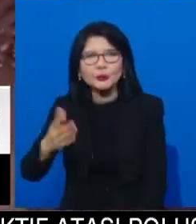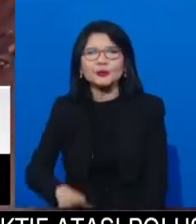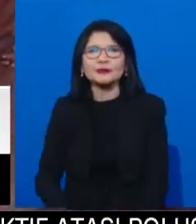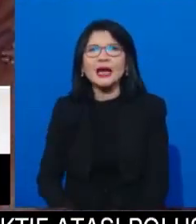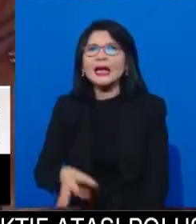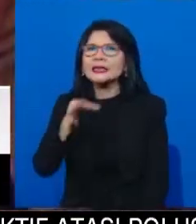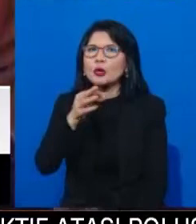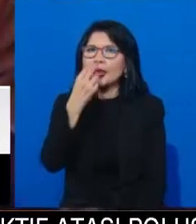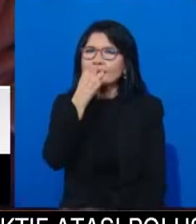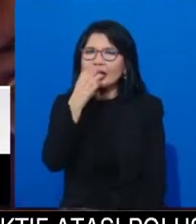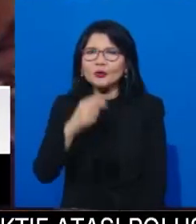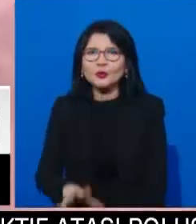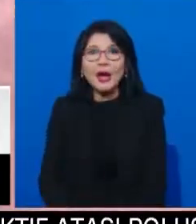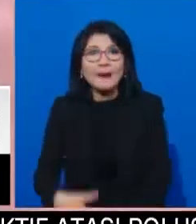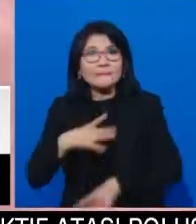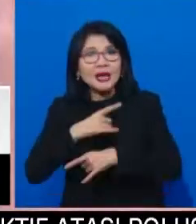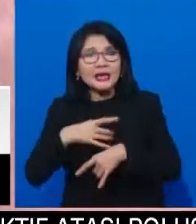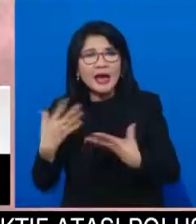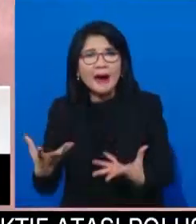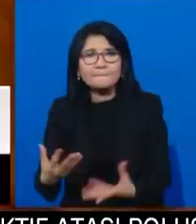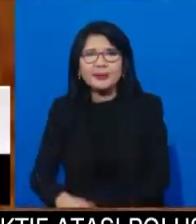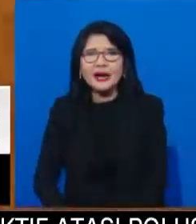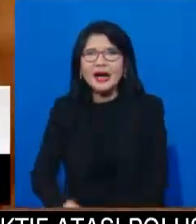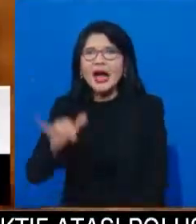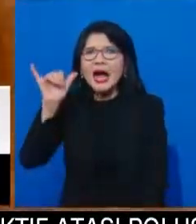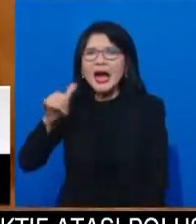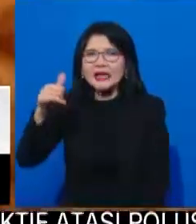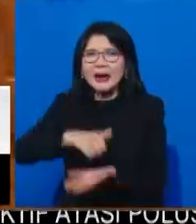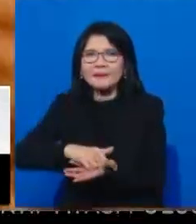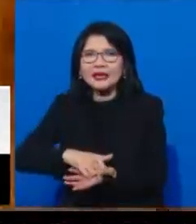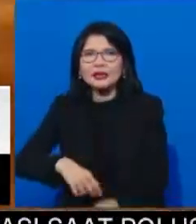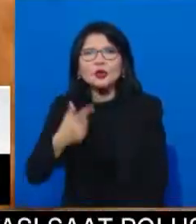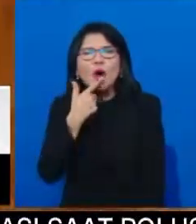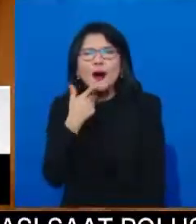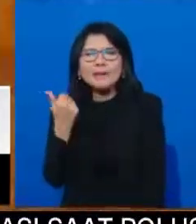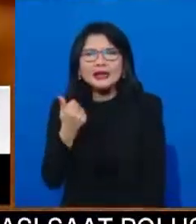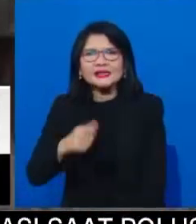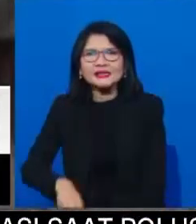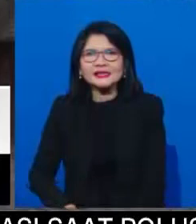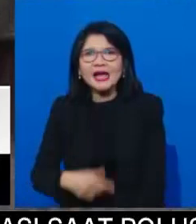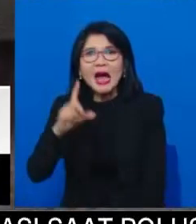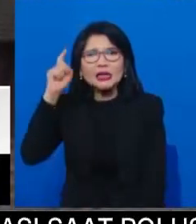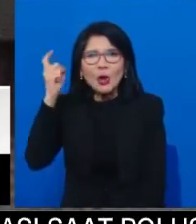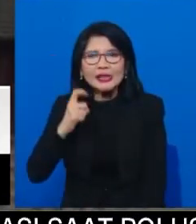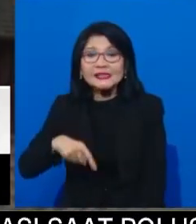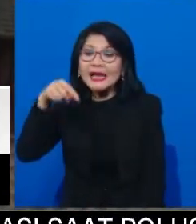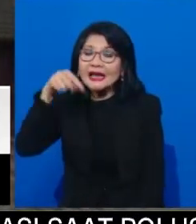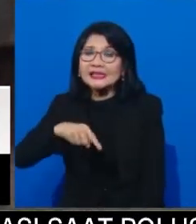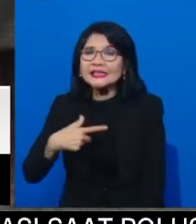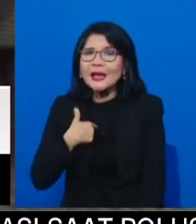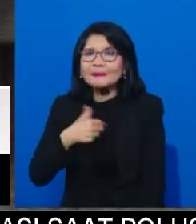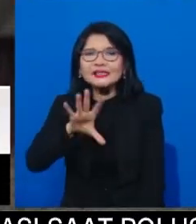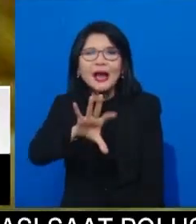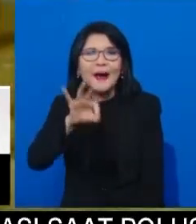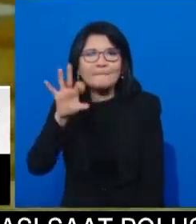Kota Bandung. Menariknya, jika biasanya Yamin tersedia dalam pilihan manis atau asin saja, di sini pengunjung bisa memilih